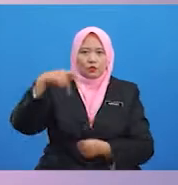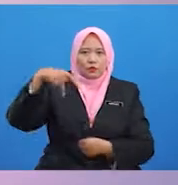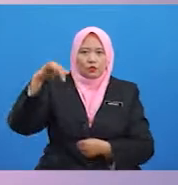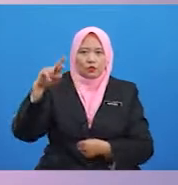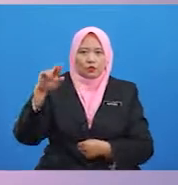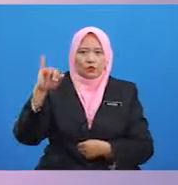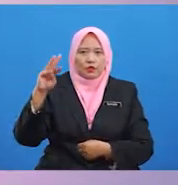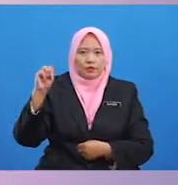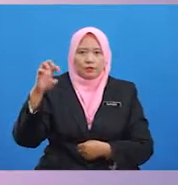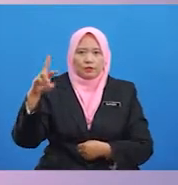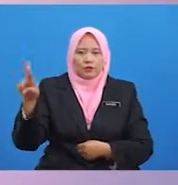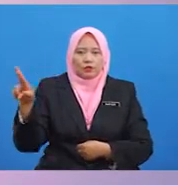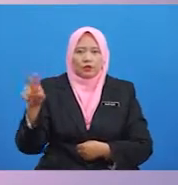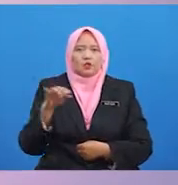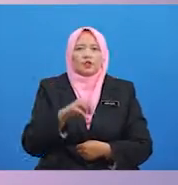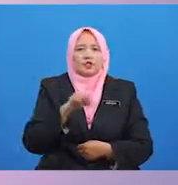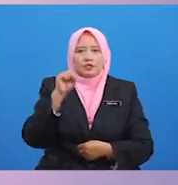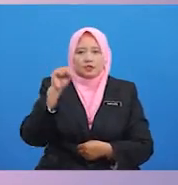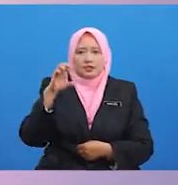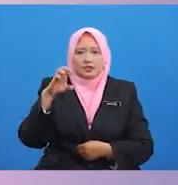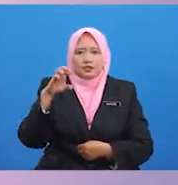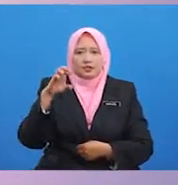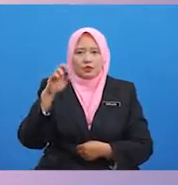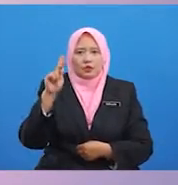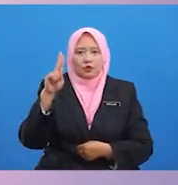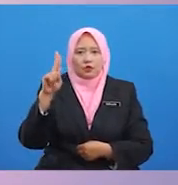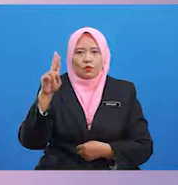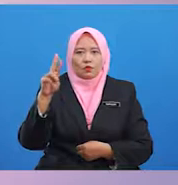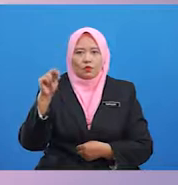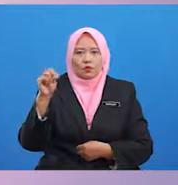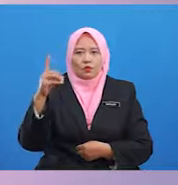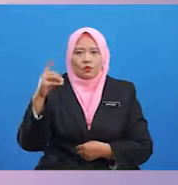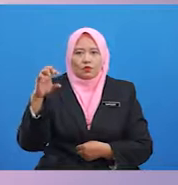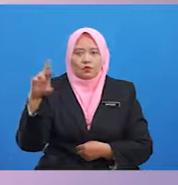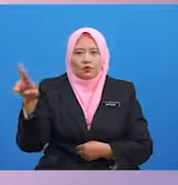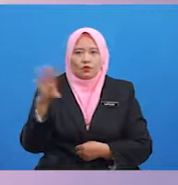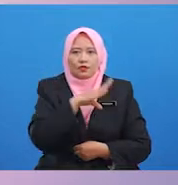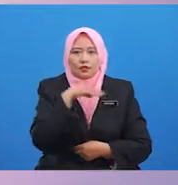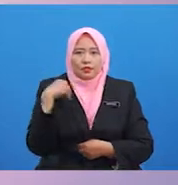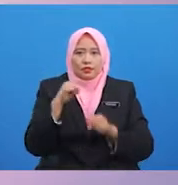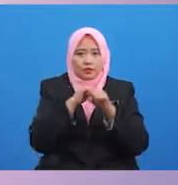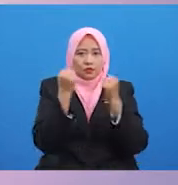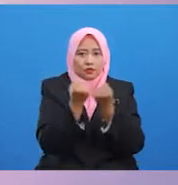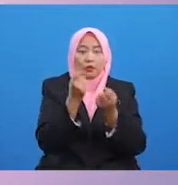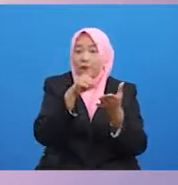B. Pembuatan, C. Penghasilan dan D. Tertia.